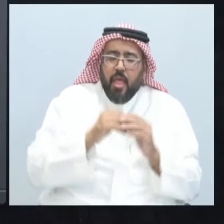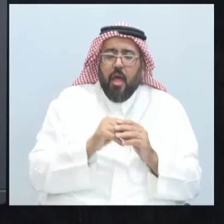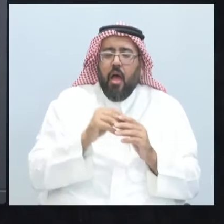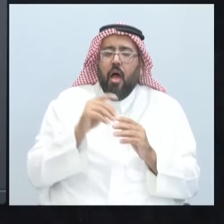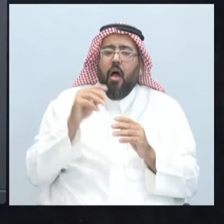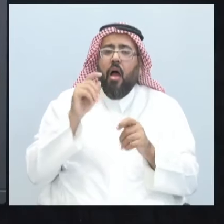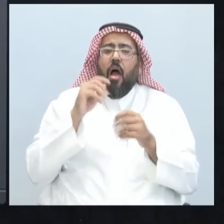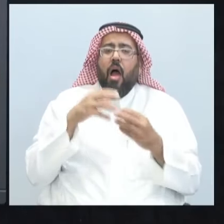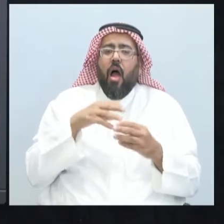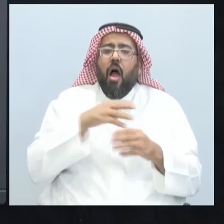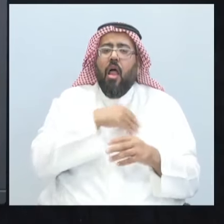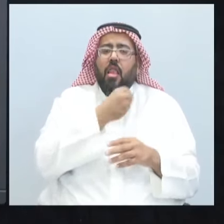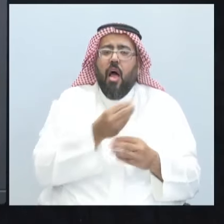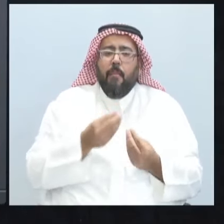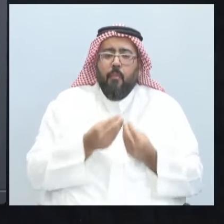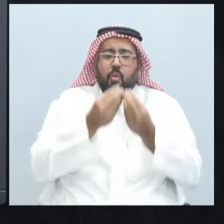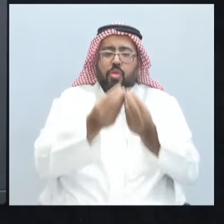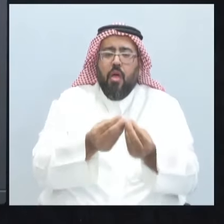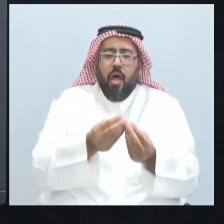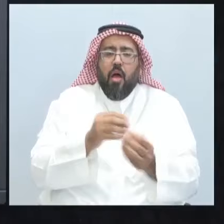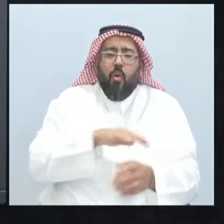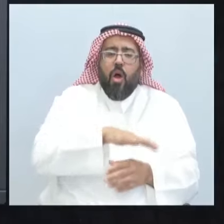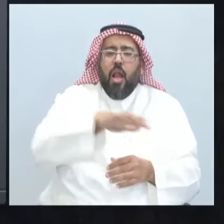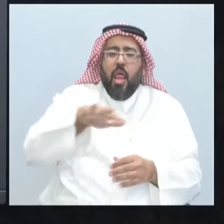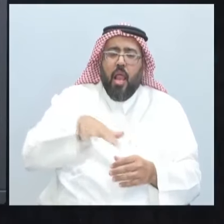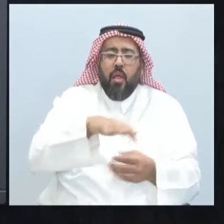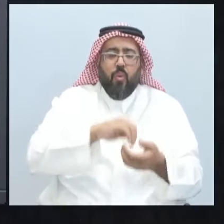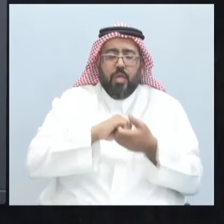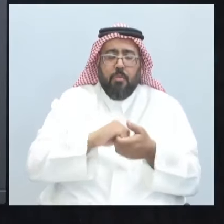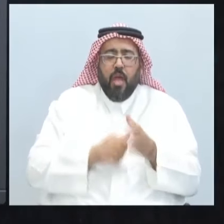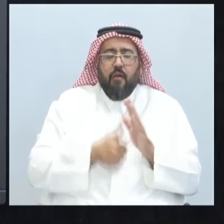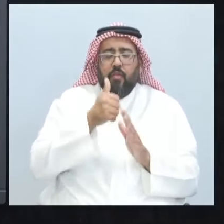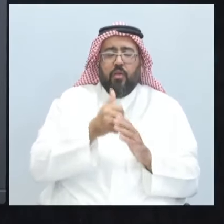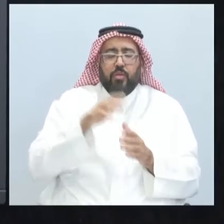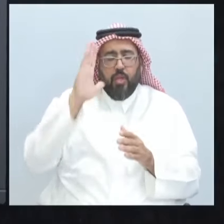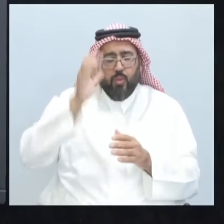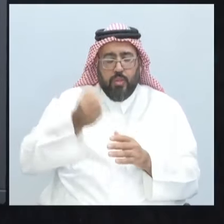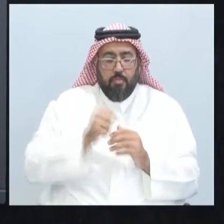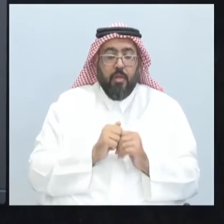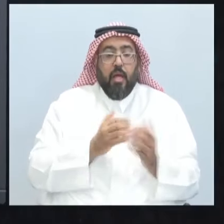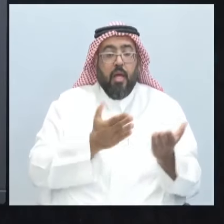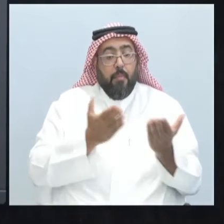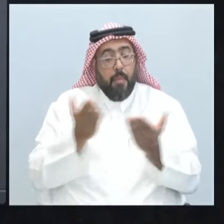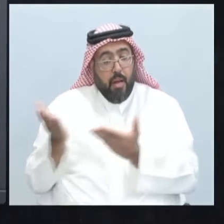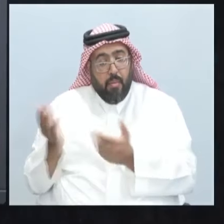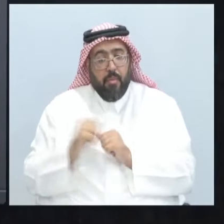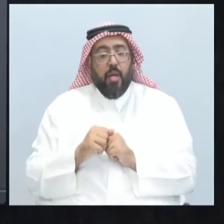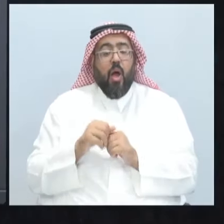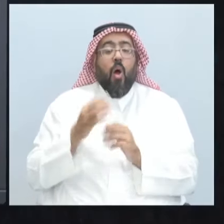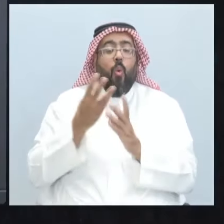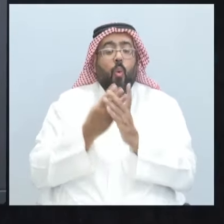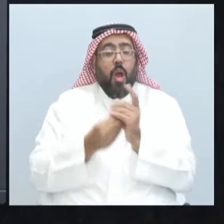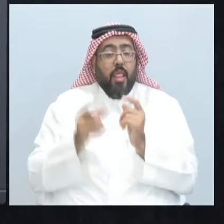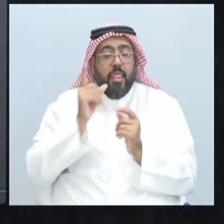عليه وعلى اله وصحبه افضل الصلاه واتم التسليم ثم اما بعد مرحبا بك ابني